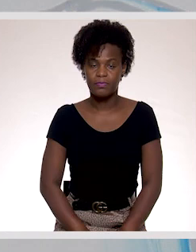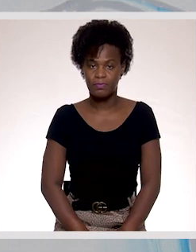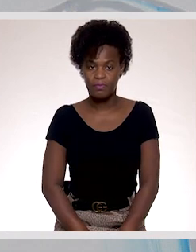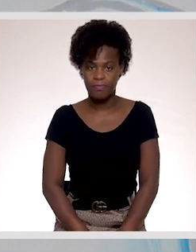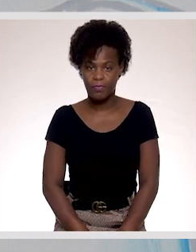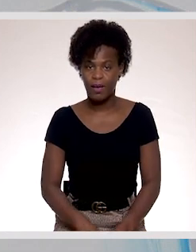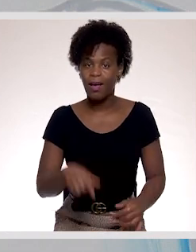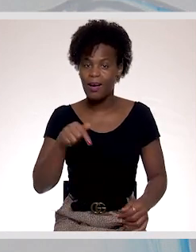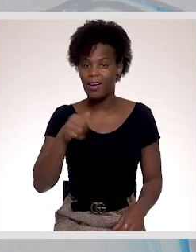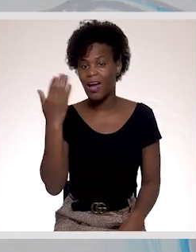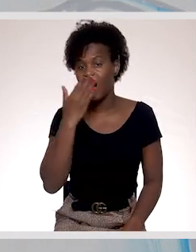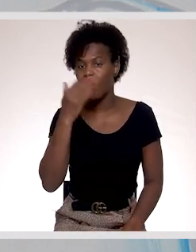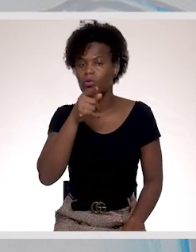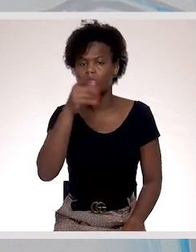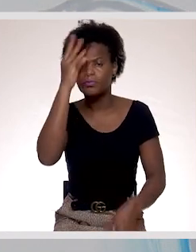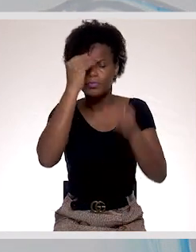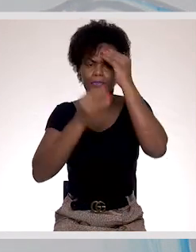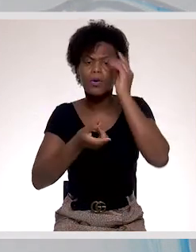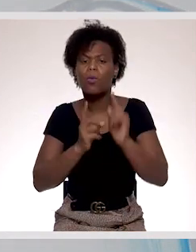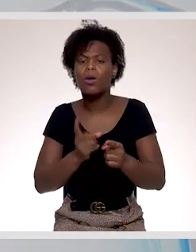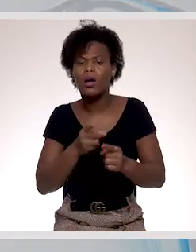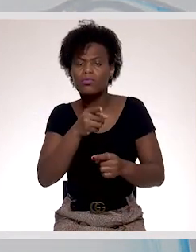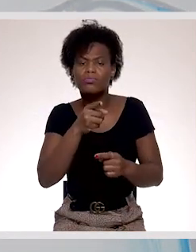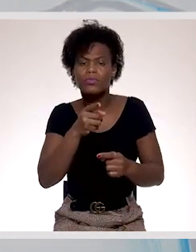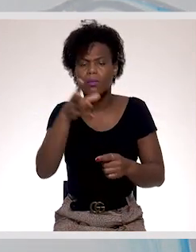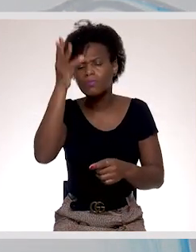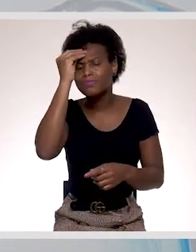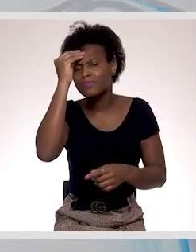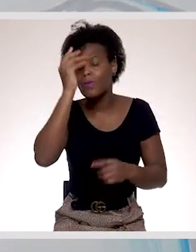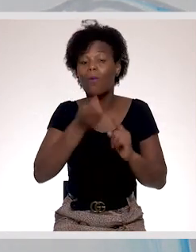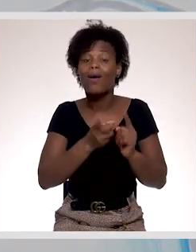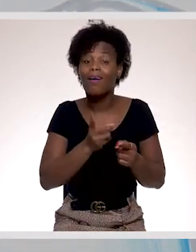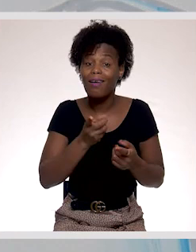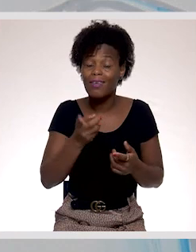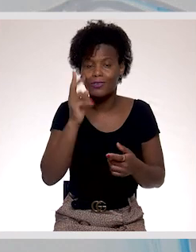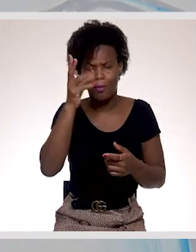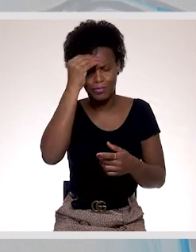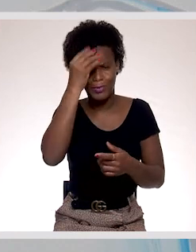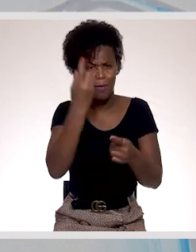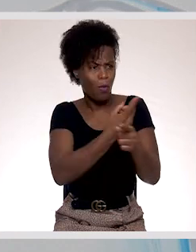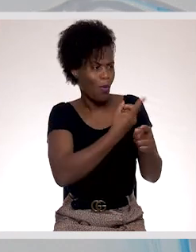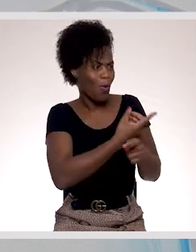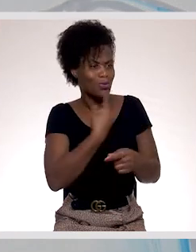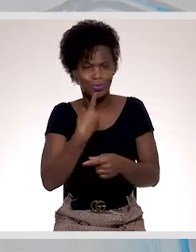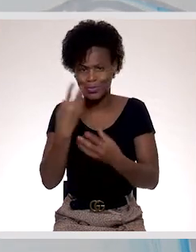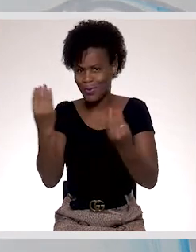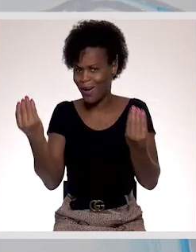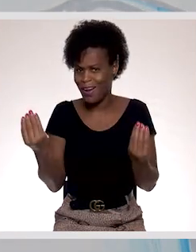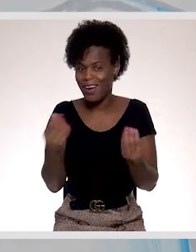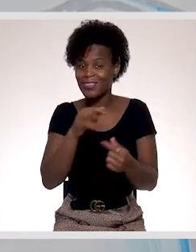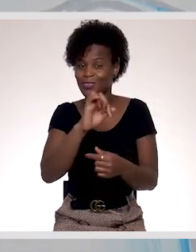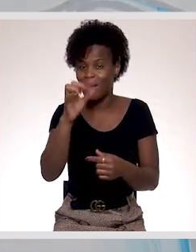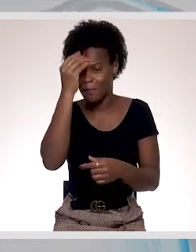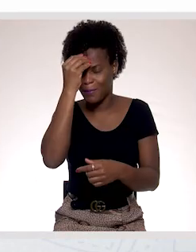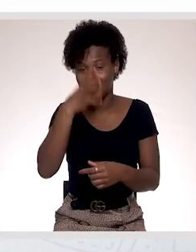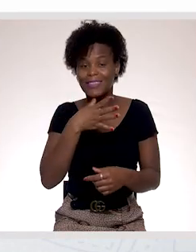Dans ce cours, qu'est-ce que tu as appris? Qu'est-ce que tu as retenu? Tu as retenu plein de choses, n'est-ce pas? Tu as appris